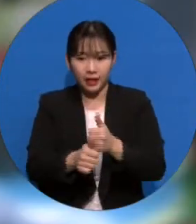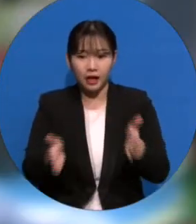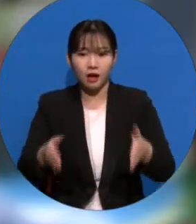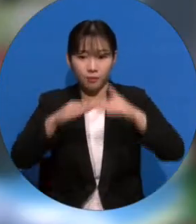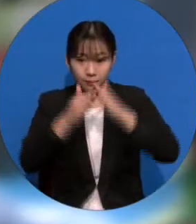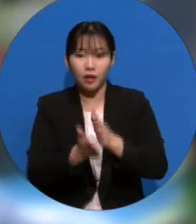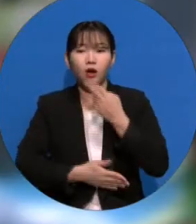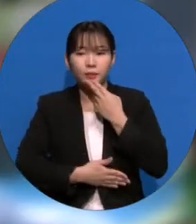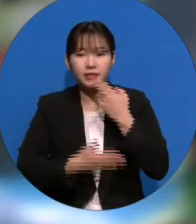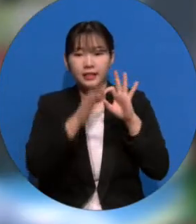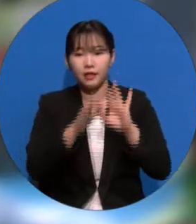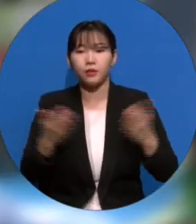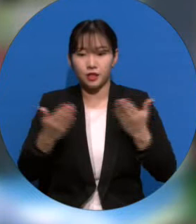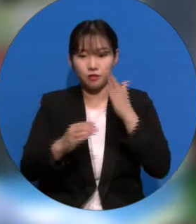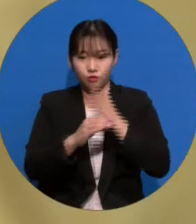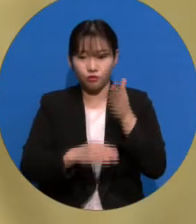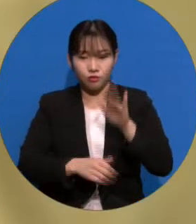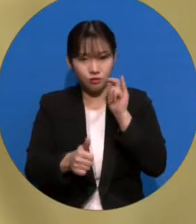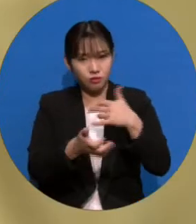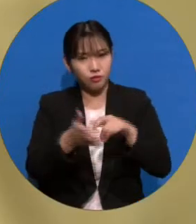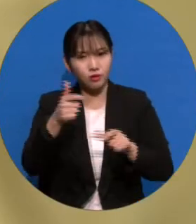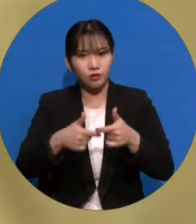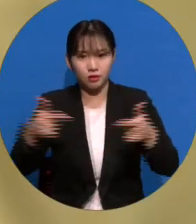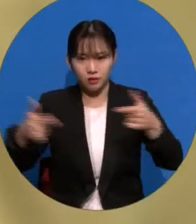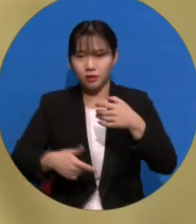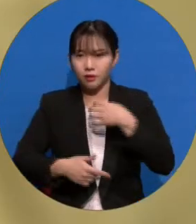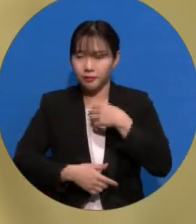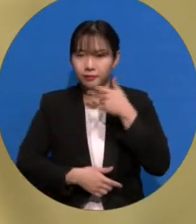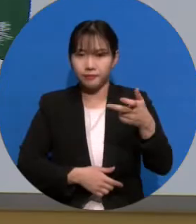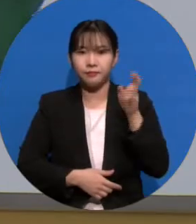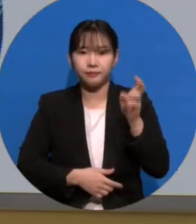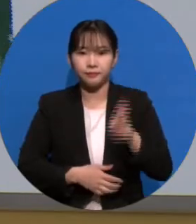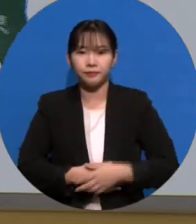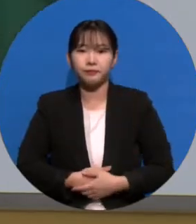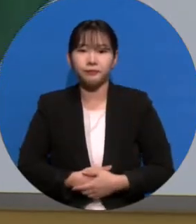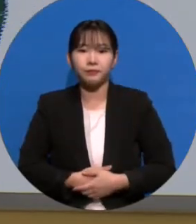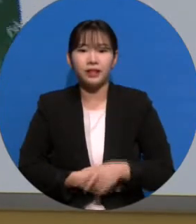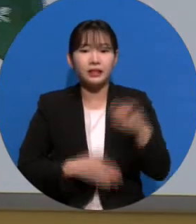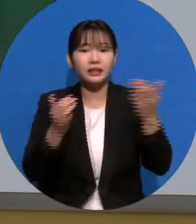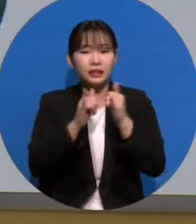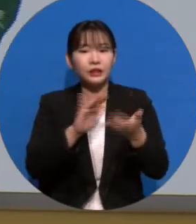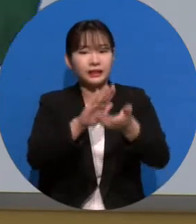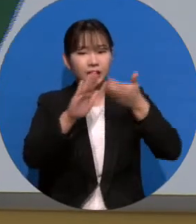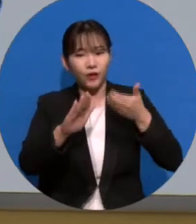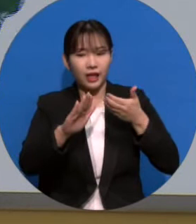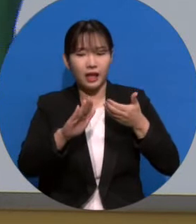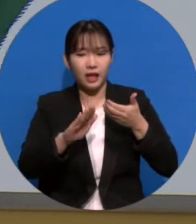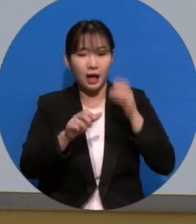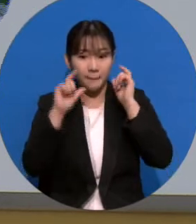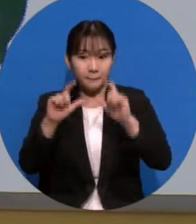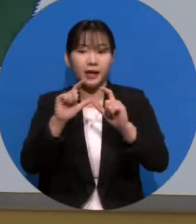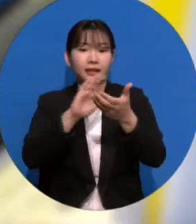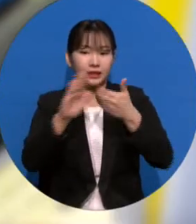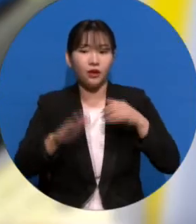없이 업무를 이어가고 있지만 확진자 수는 더 늘어날 가능성이 높습니다. 그 직원이 그 전에 그 확진 확인자를